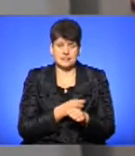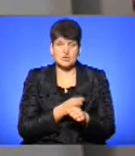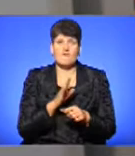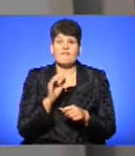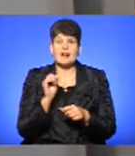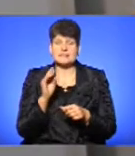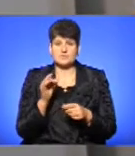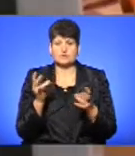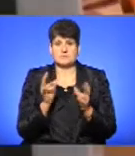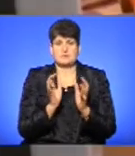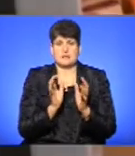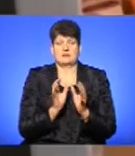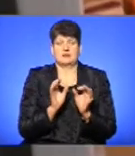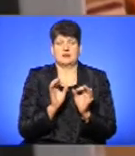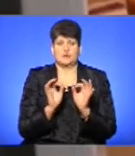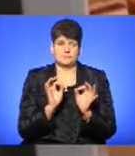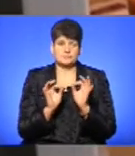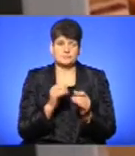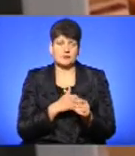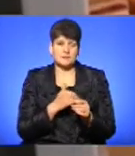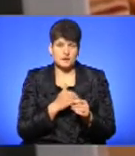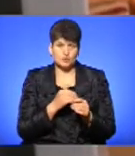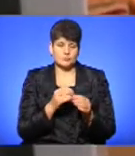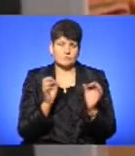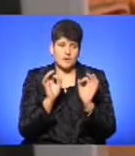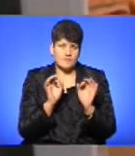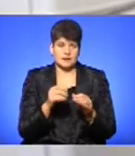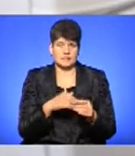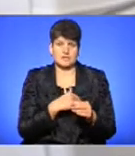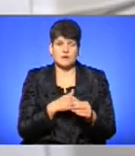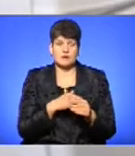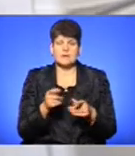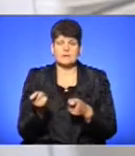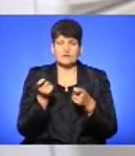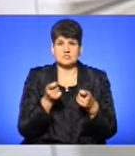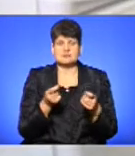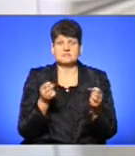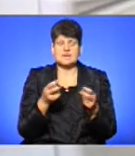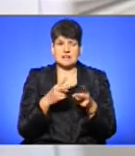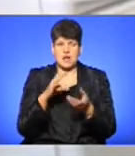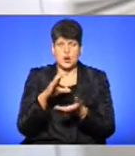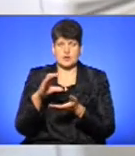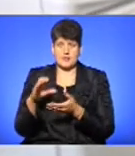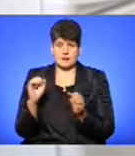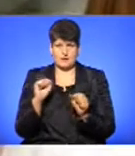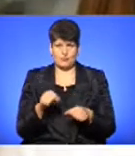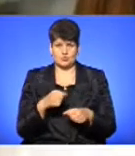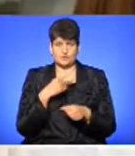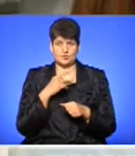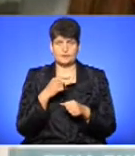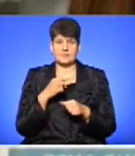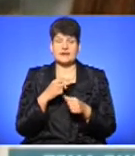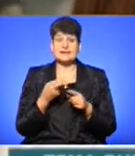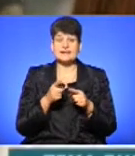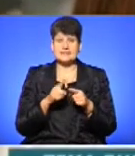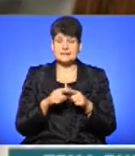зберігати при відповідній температурі. Транспортувати можна у спеціальних контейнерах, які видають у аптеці, розповідає завідувачка аптеки. Дані лікарські